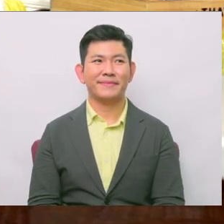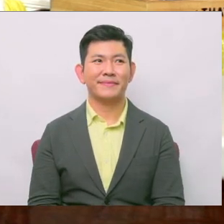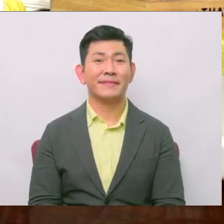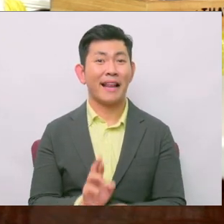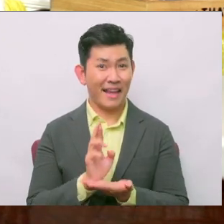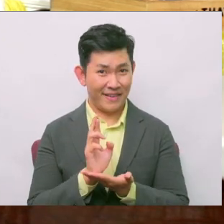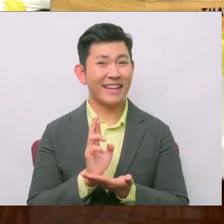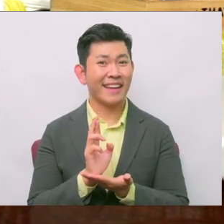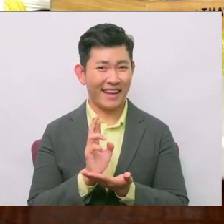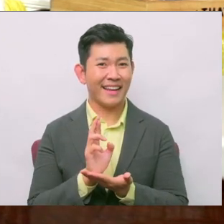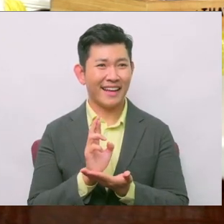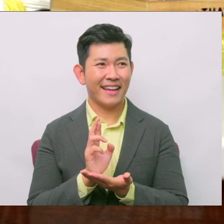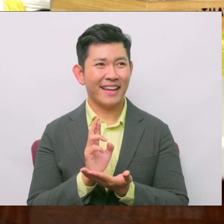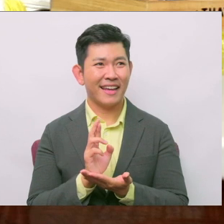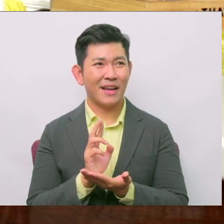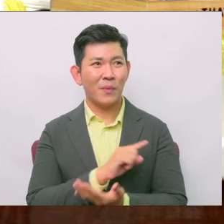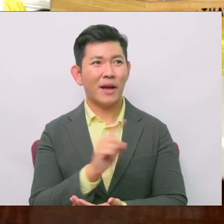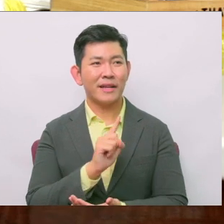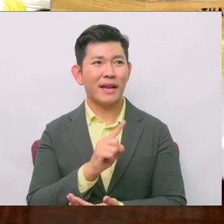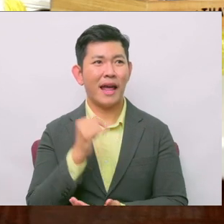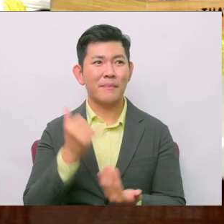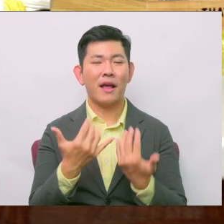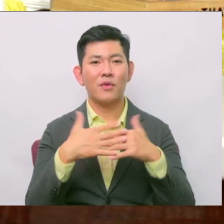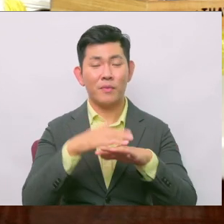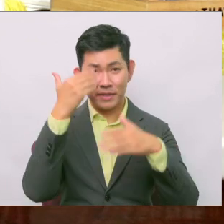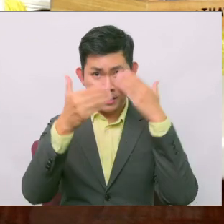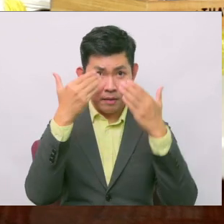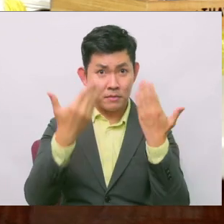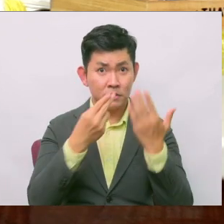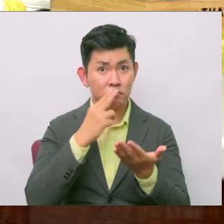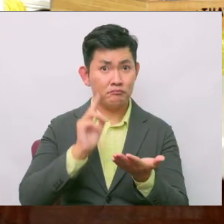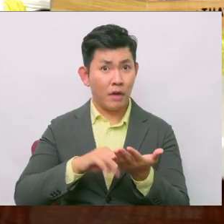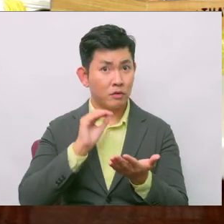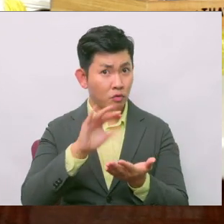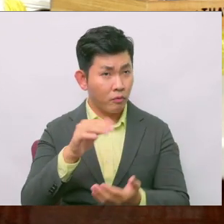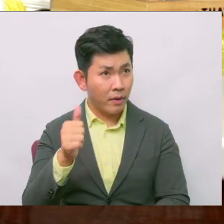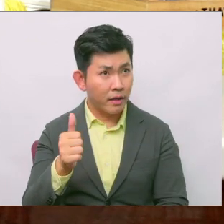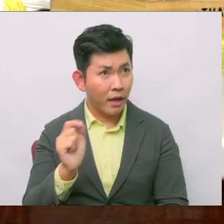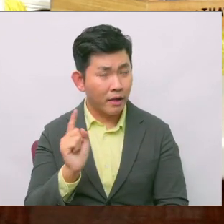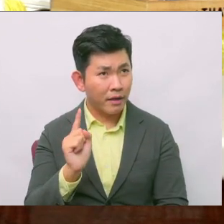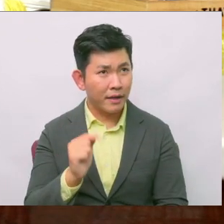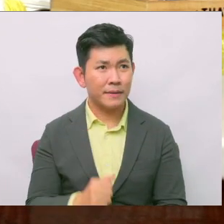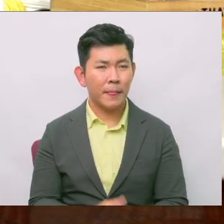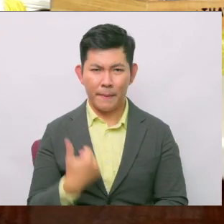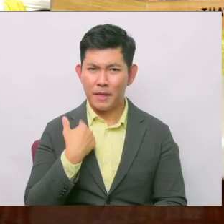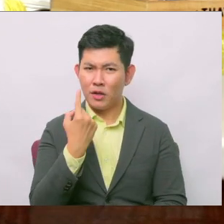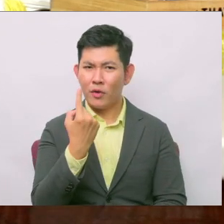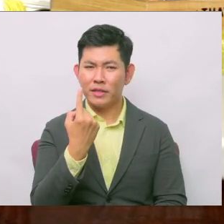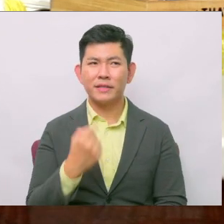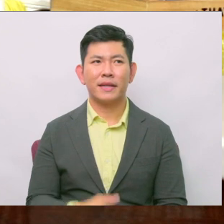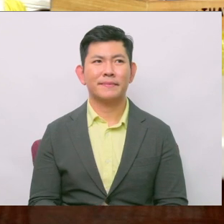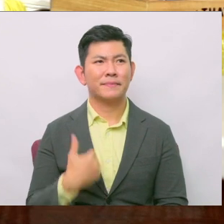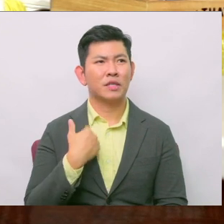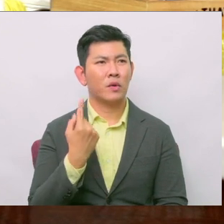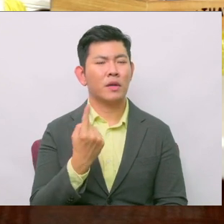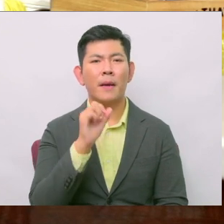ะวันที่มาร่วมกิจกรรมเอ๊ะหรือว่าจะส่งไปรษณีย์ไปให้ไม่รู้ค่ะ แล้วก็มีอีกคนค่ะคุณจุ๋มขามีอีกคนนึงบอกว่า